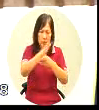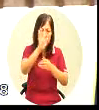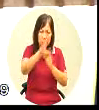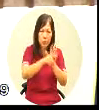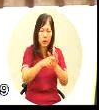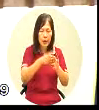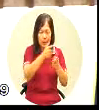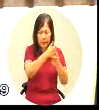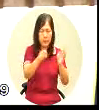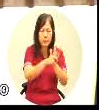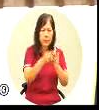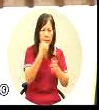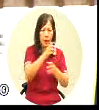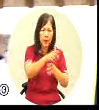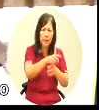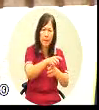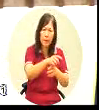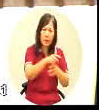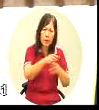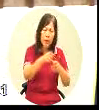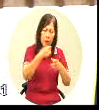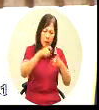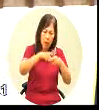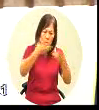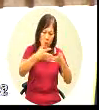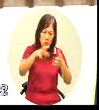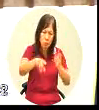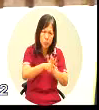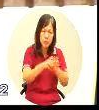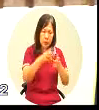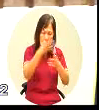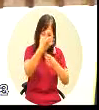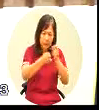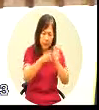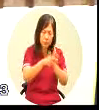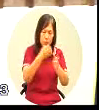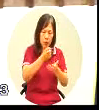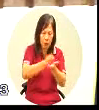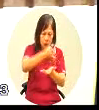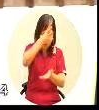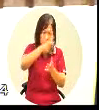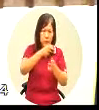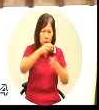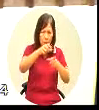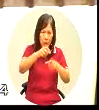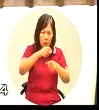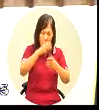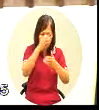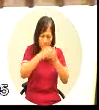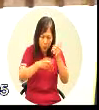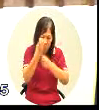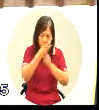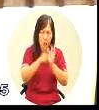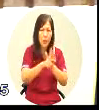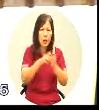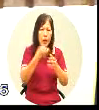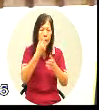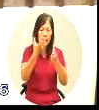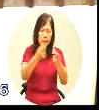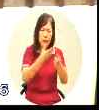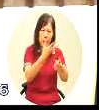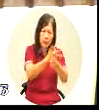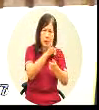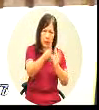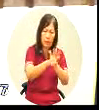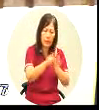谢建管处公务局建管处在这几年的一些建筑物的规范啊，也相应的提供了这